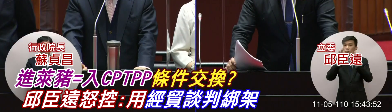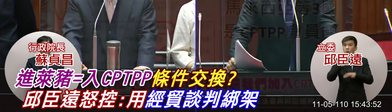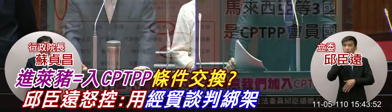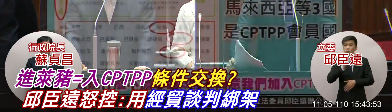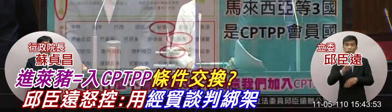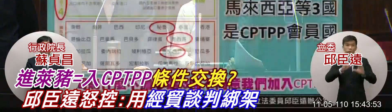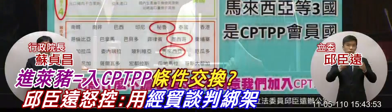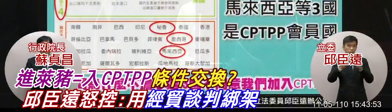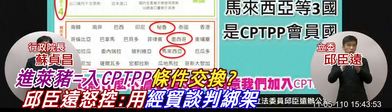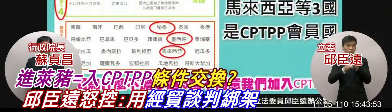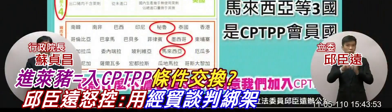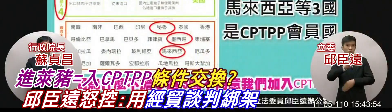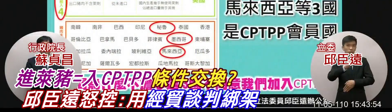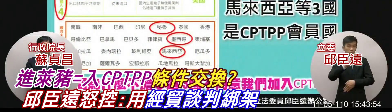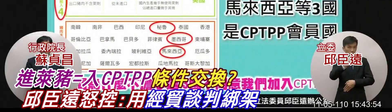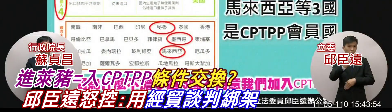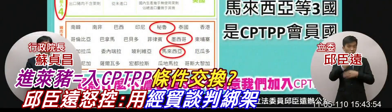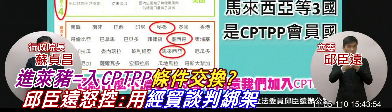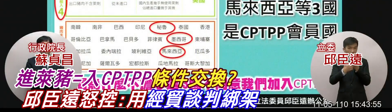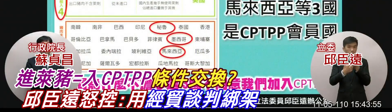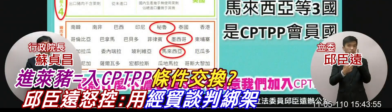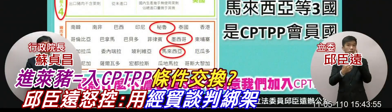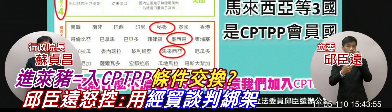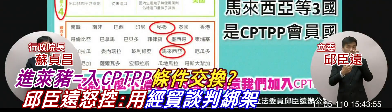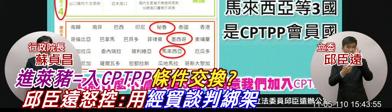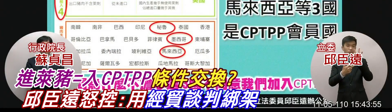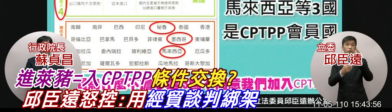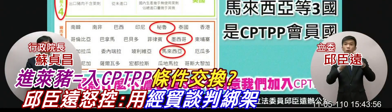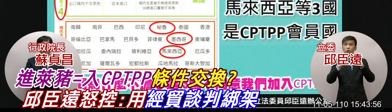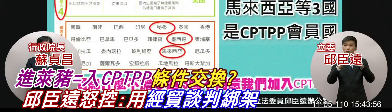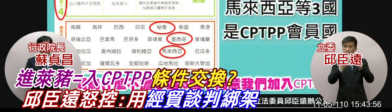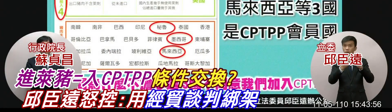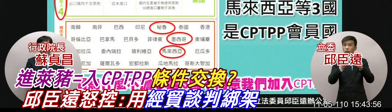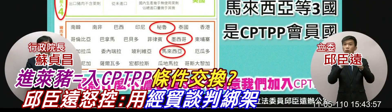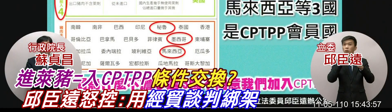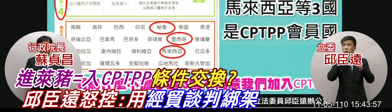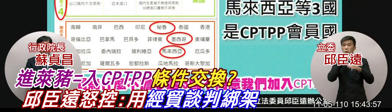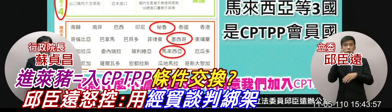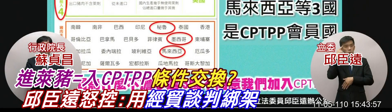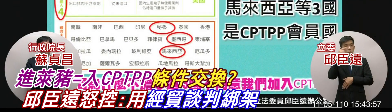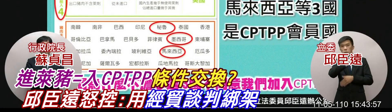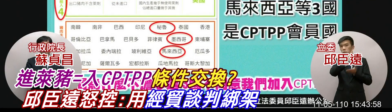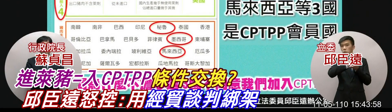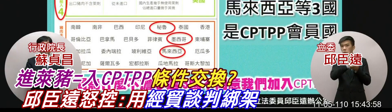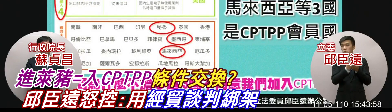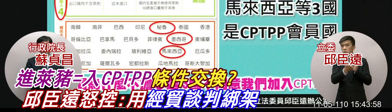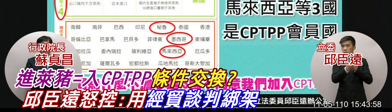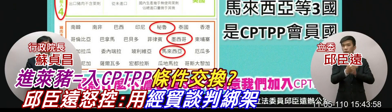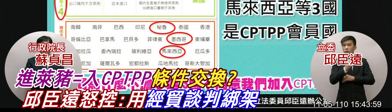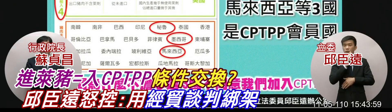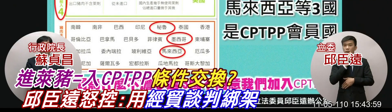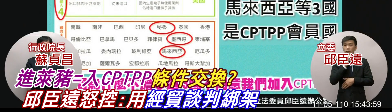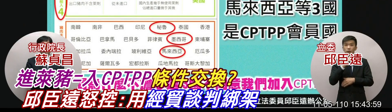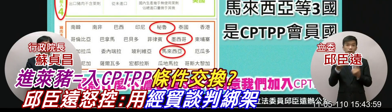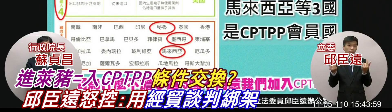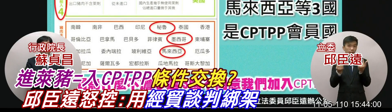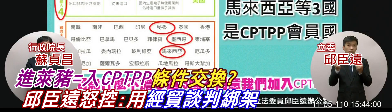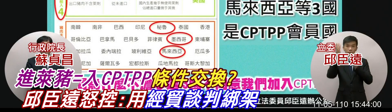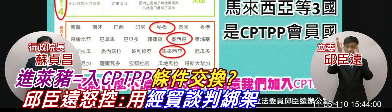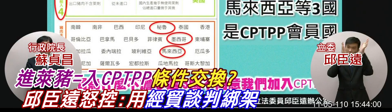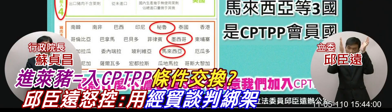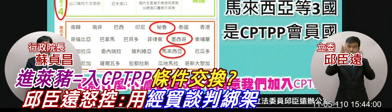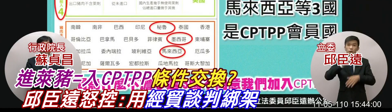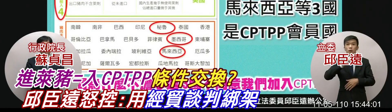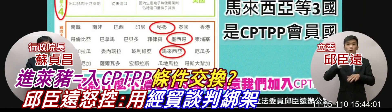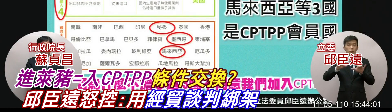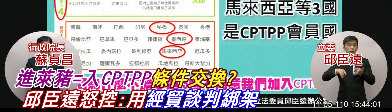巴胺的国家中哈，还有23个国家哈台湾没有核准他们输入猪肉。我们发觉中间有马来西亚、越南、墨